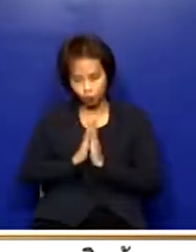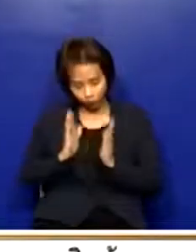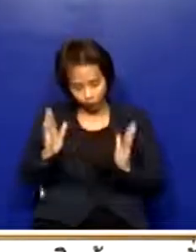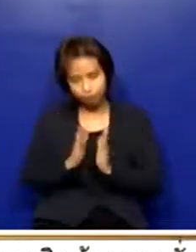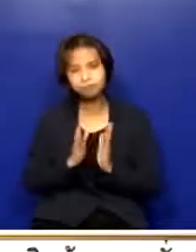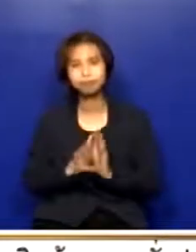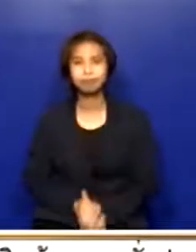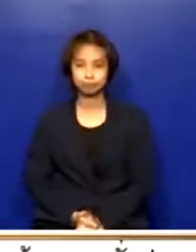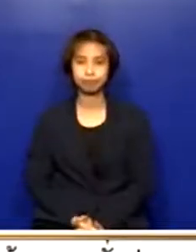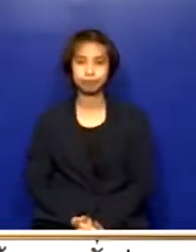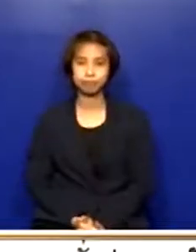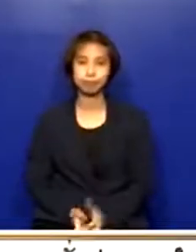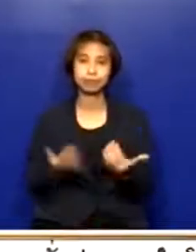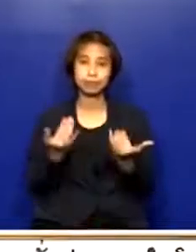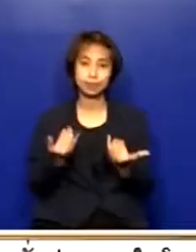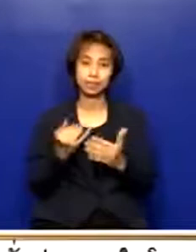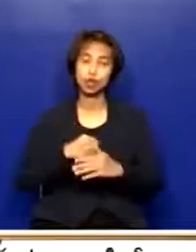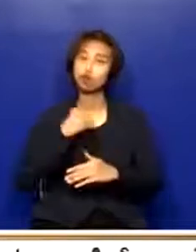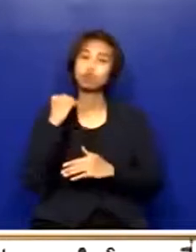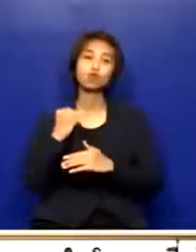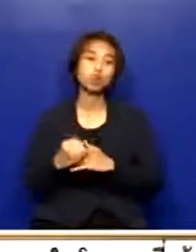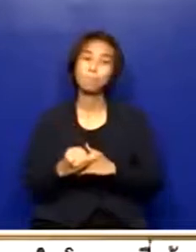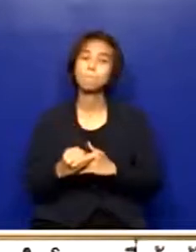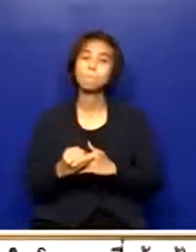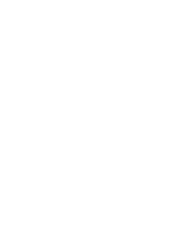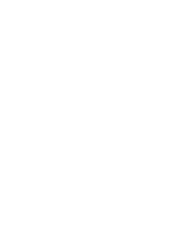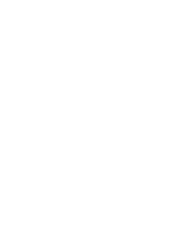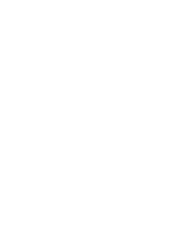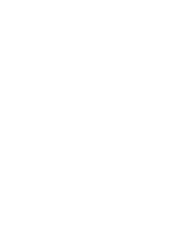Én't Quiz leave yourhésitezÖFb